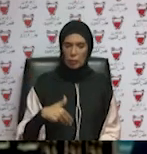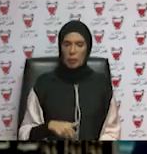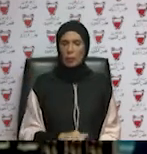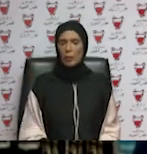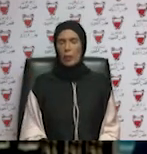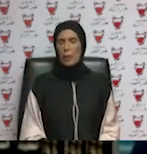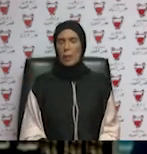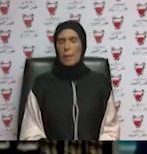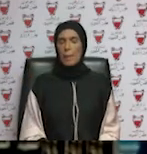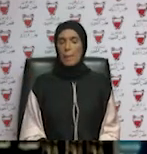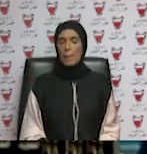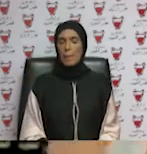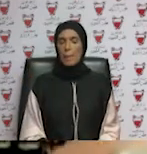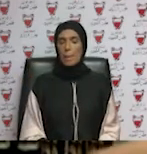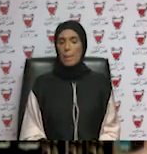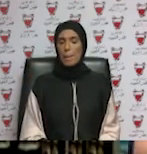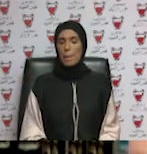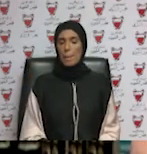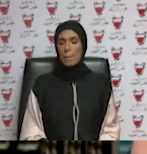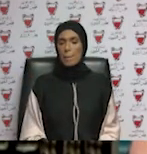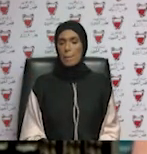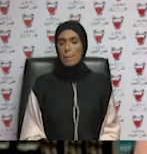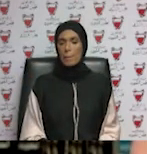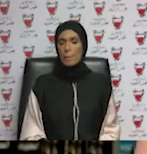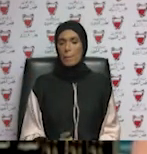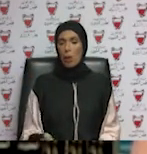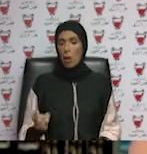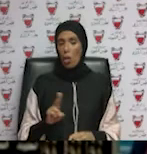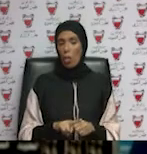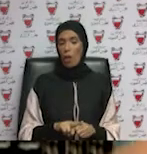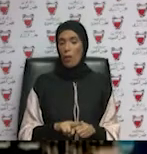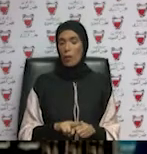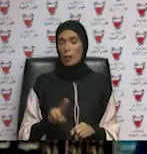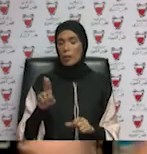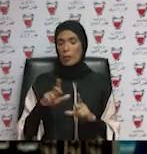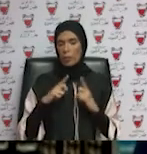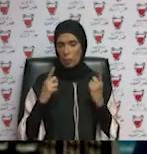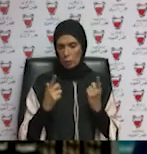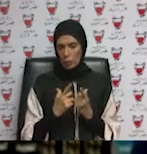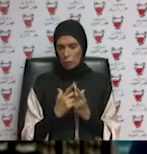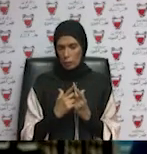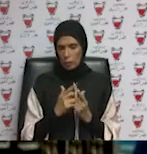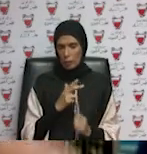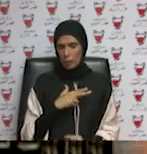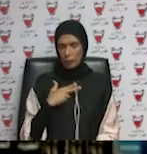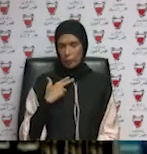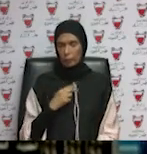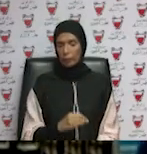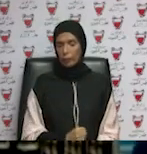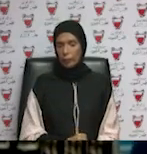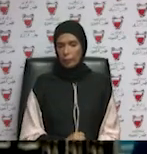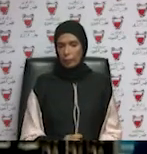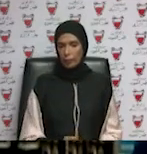الختامي ل 2019، وأن لا نعيد التقرير للجنة، لأن الملاحظات سترسل إلى من؟ إلى الجهة الحكومية. ما الجهة الحكومية